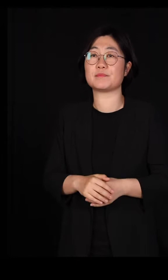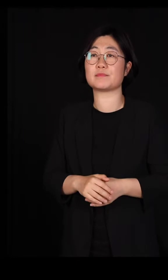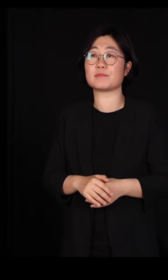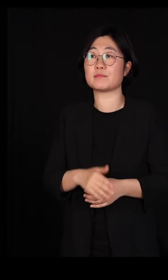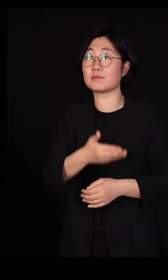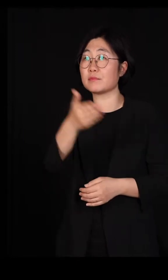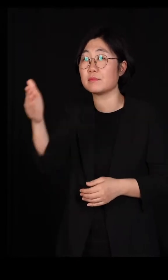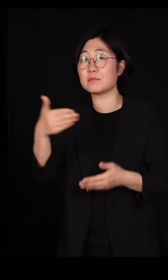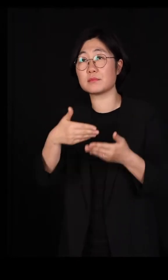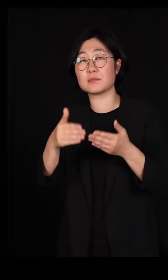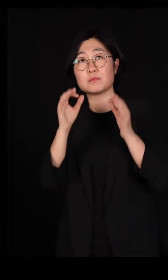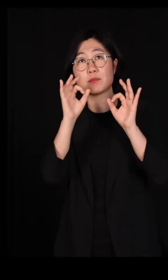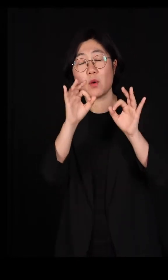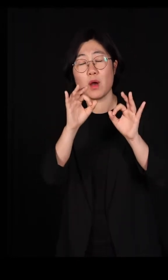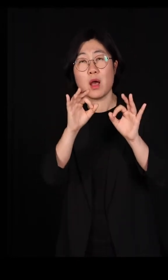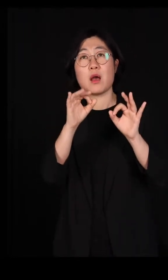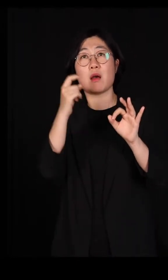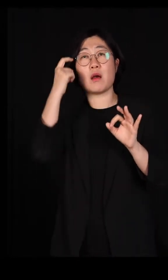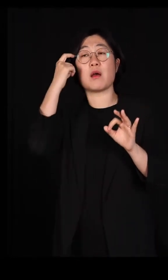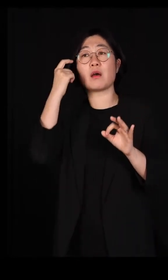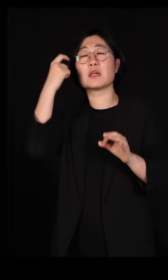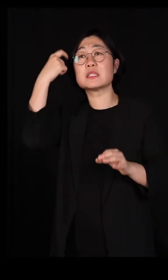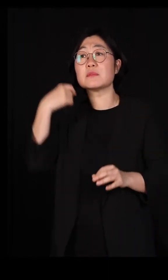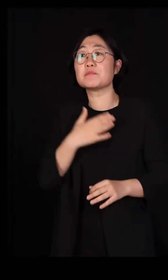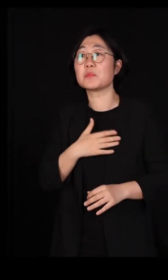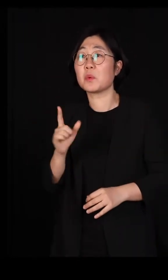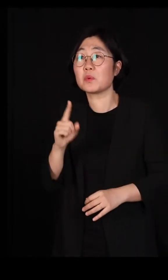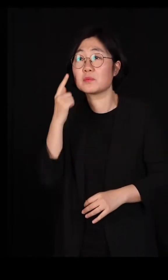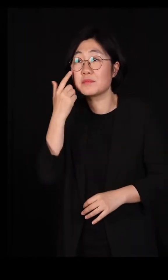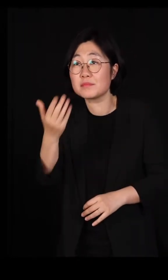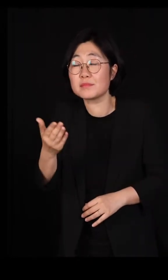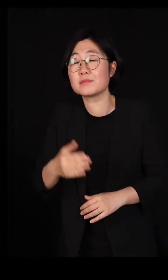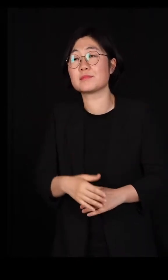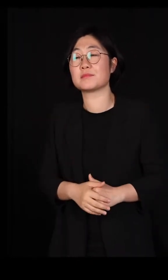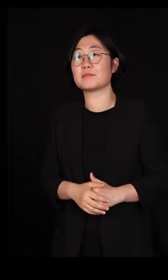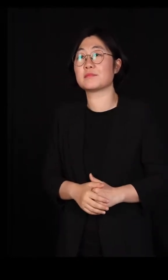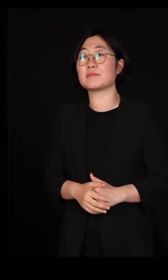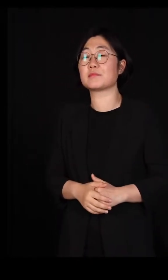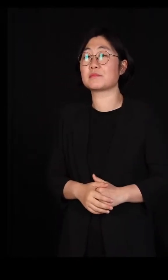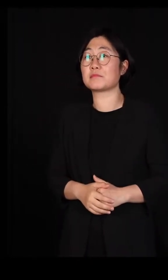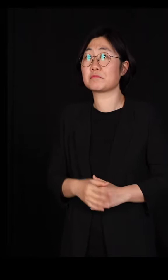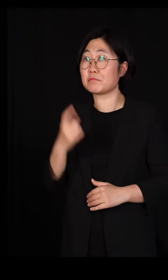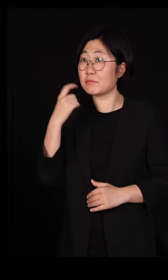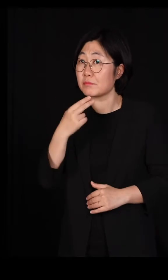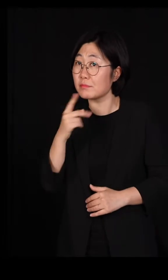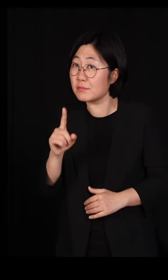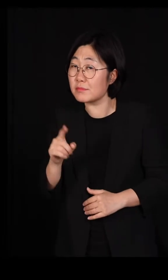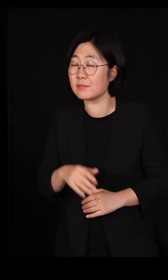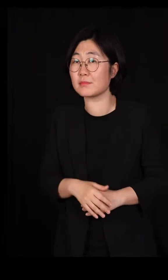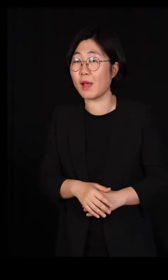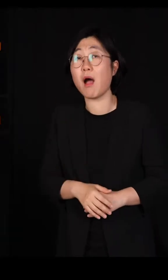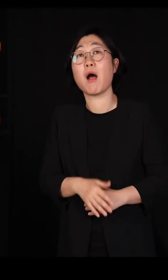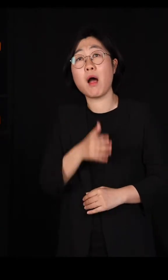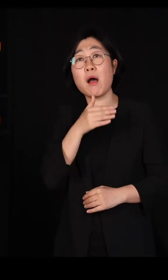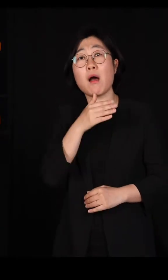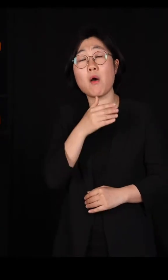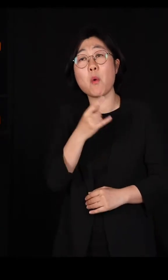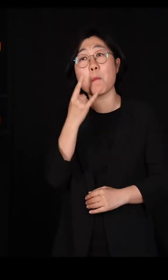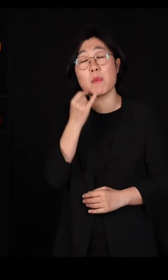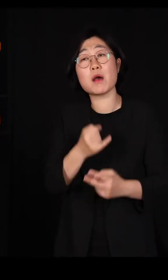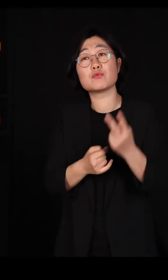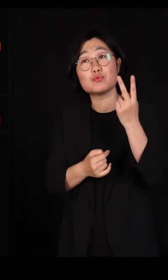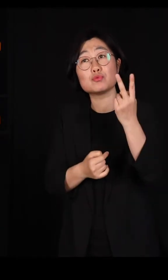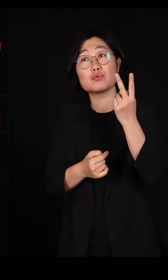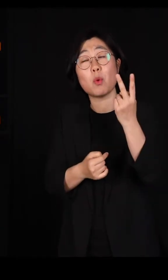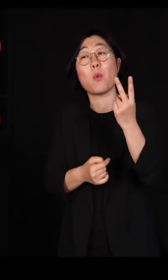여러분들이 이 그림을 보는 순간 어떤 기분이 드시나요? 어떤 느낌이 드세요? 엄마가 정말